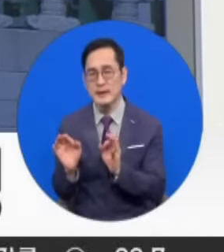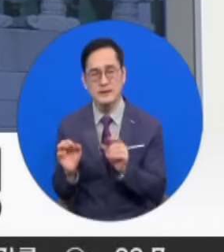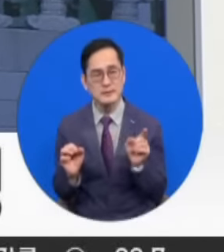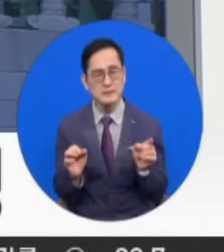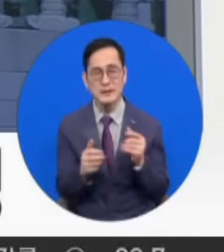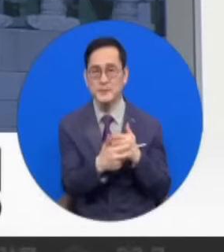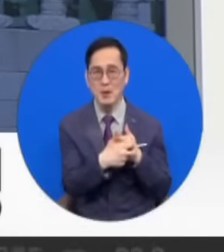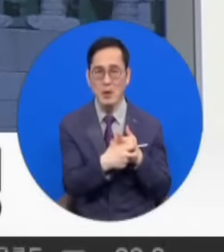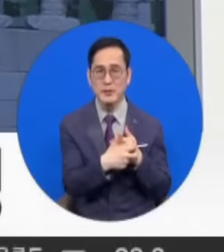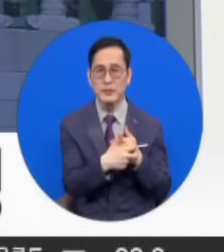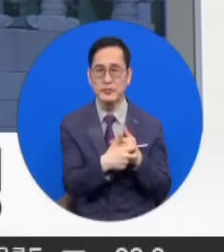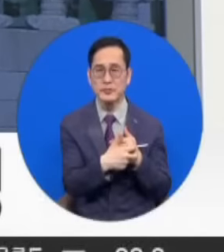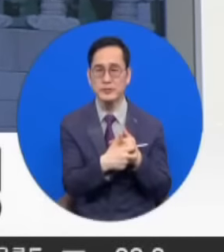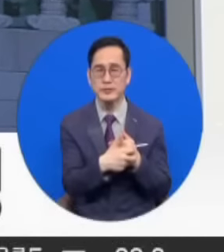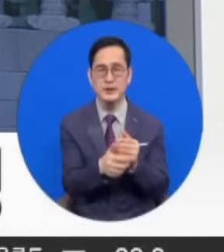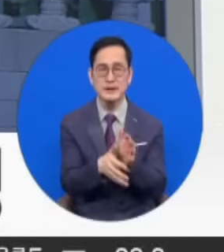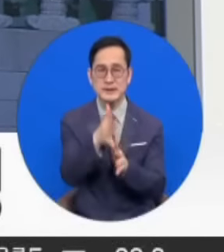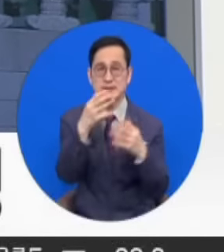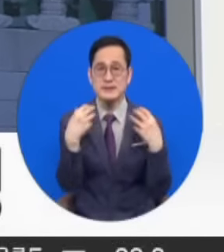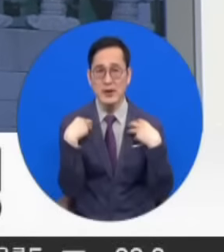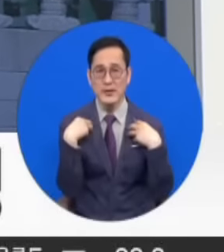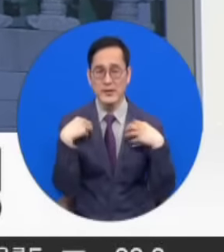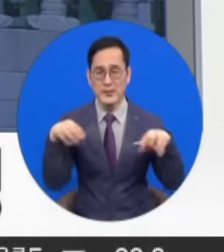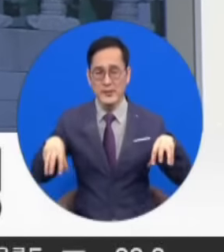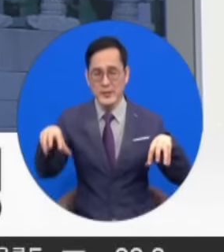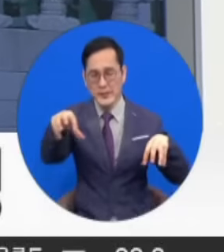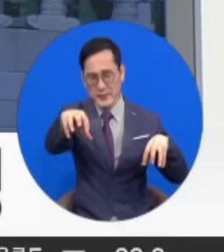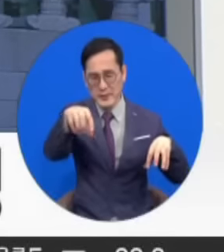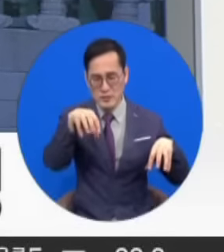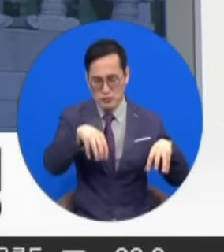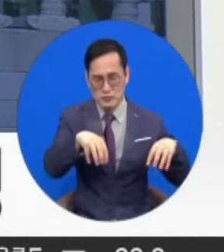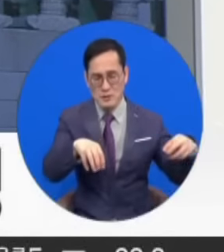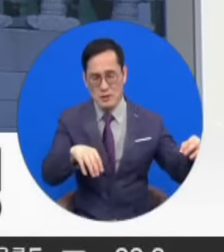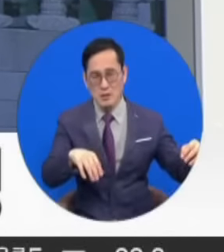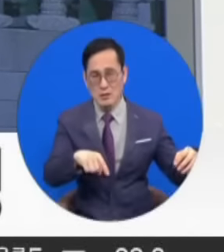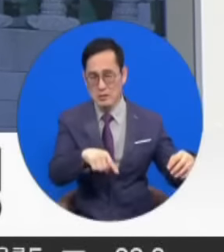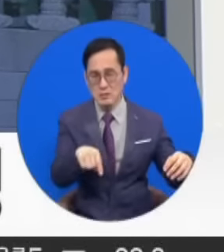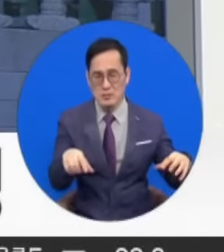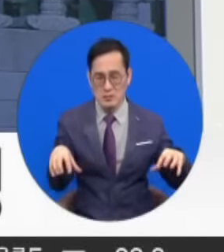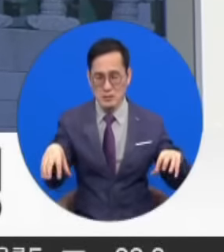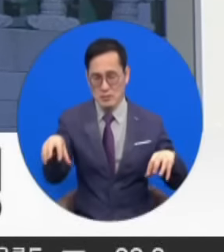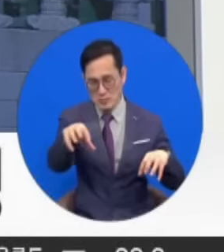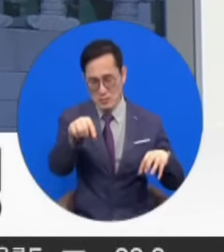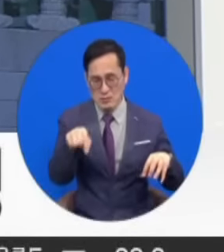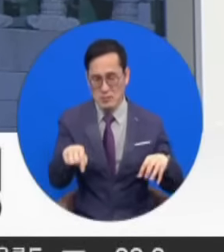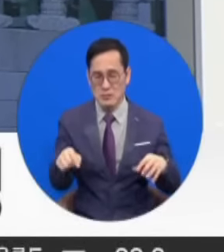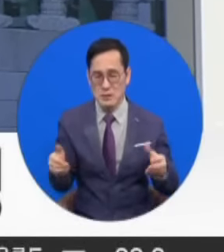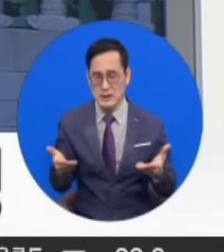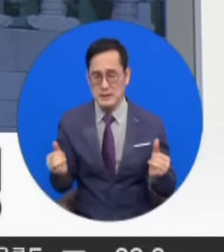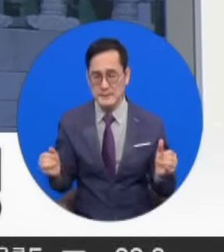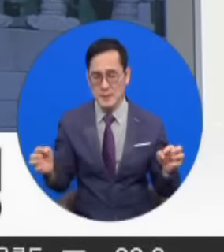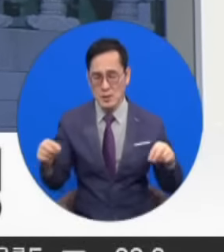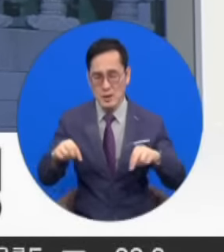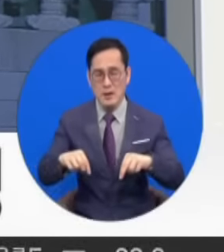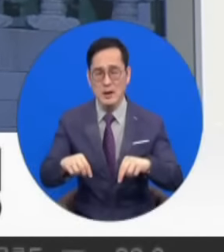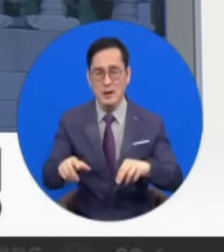위치하고 있는 가장 가운데 있는 지점이어서 사망자의 신원도 이렇게 밝혀진 것 같고요. 퇴근